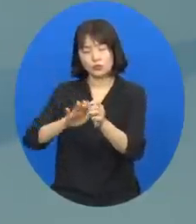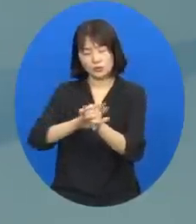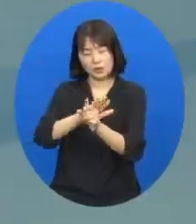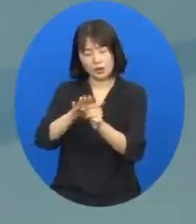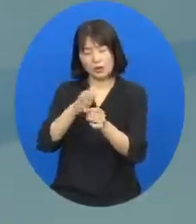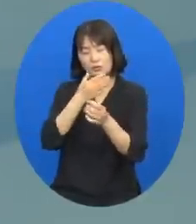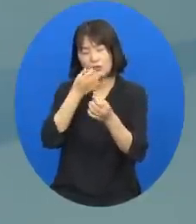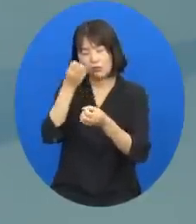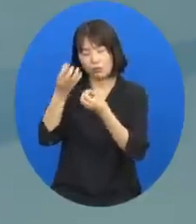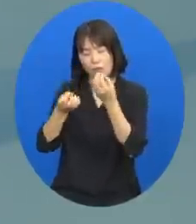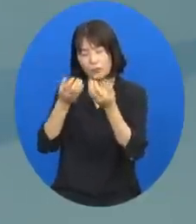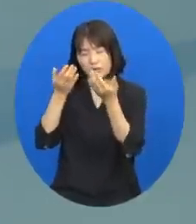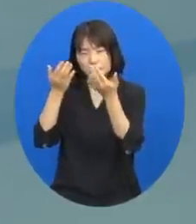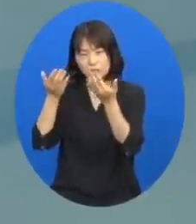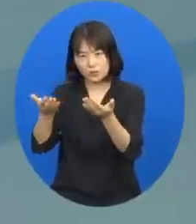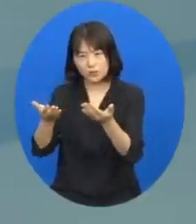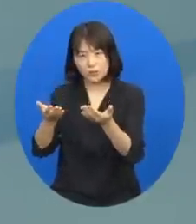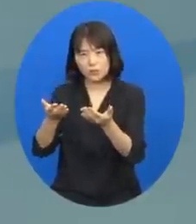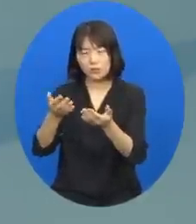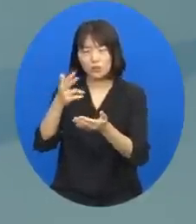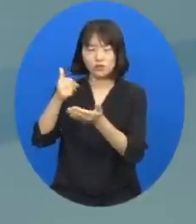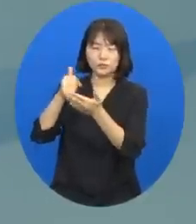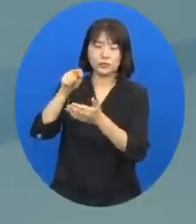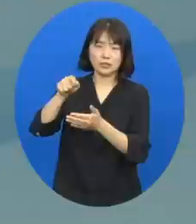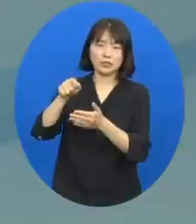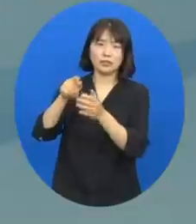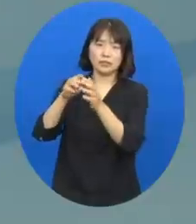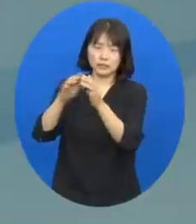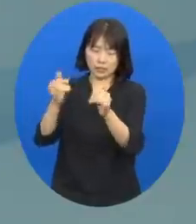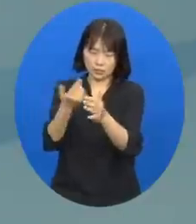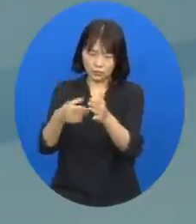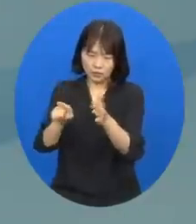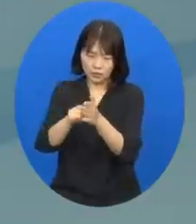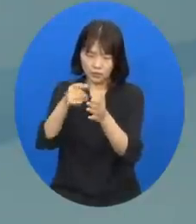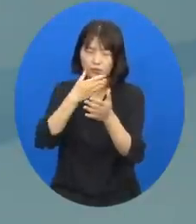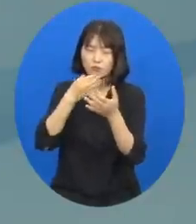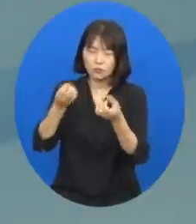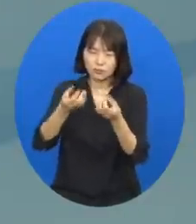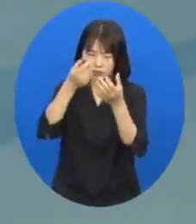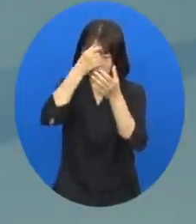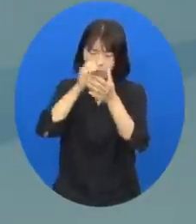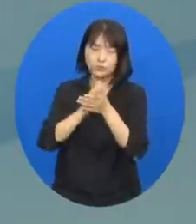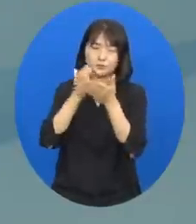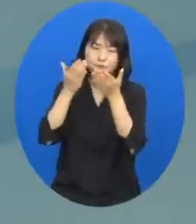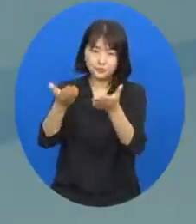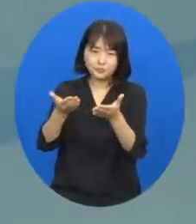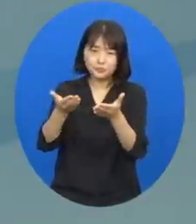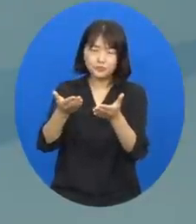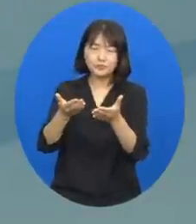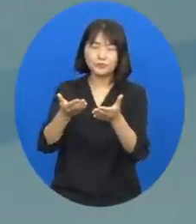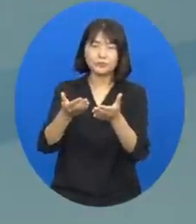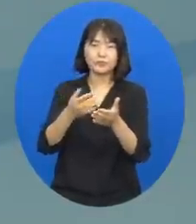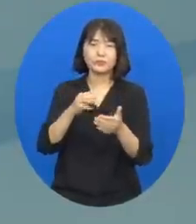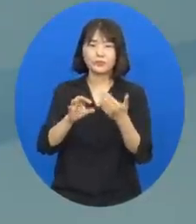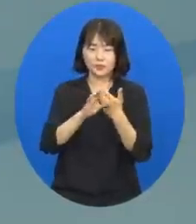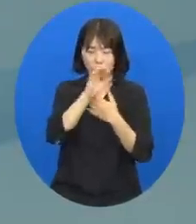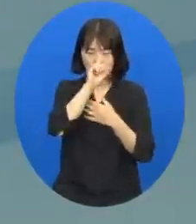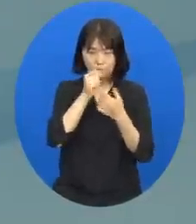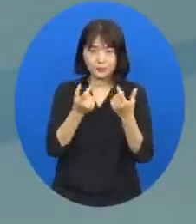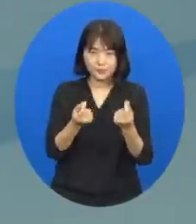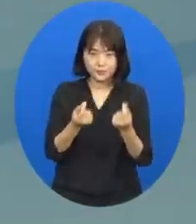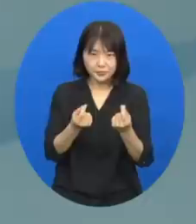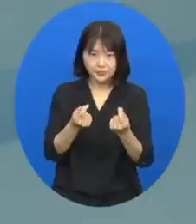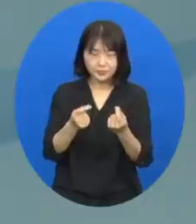하면서 주님 제가 그 사람을 위해서 축복하며 기도하겠습니다 극이 돌에서 좋겠습니다 하나님 그 사람을 하나님 지금까지